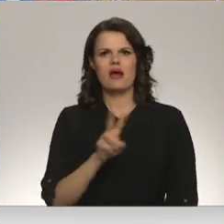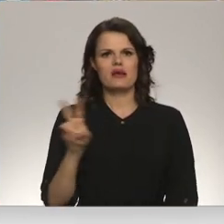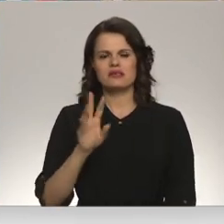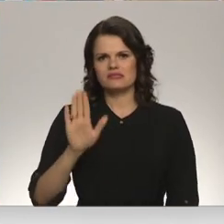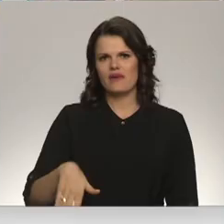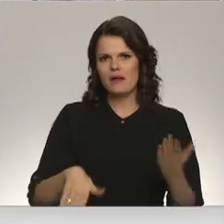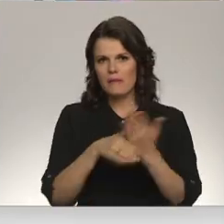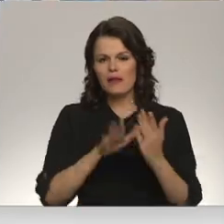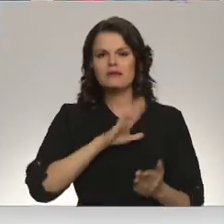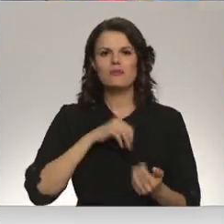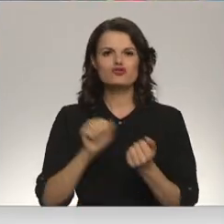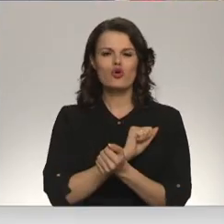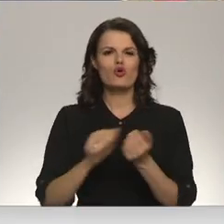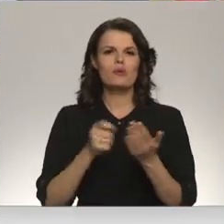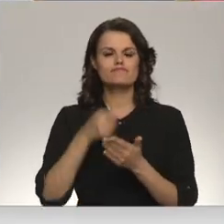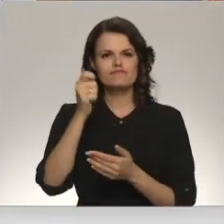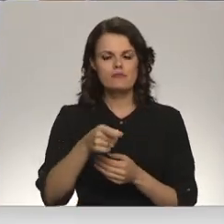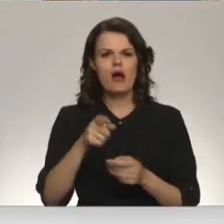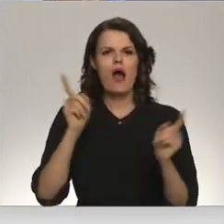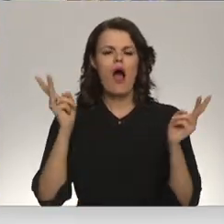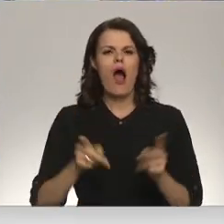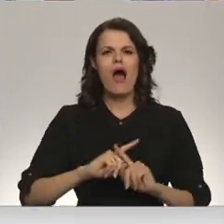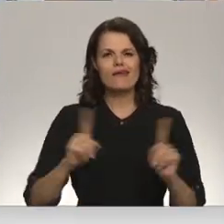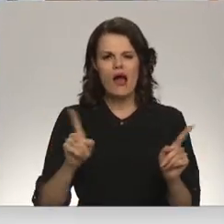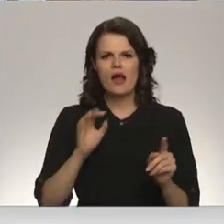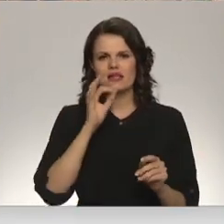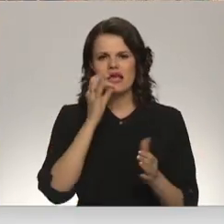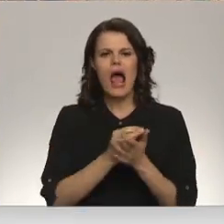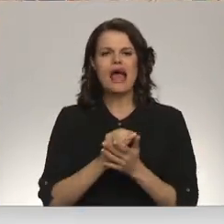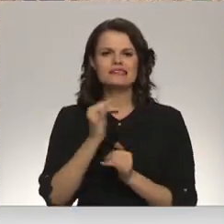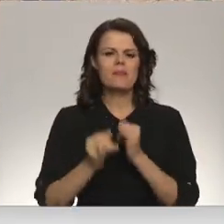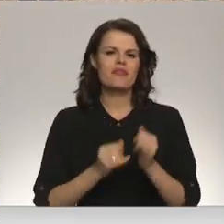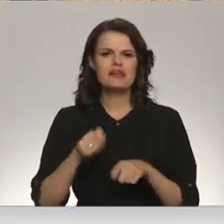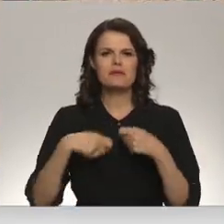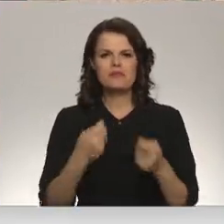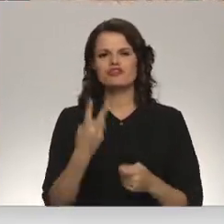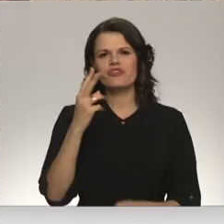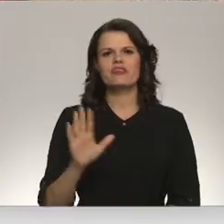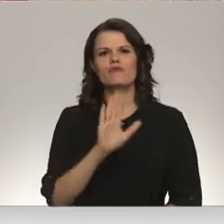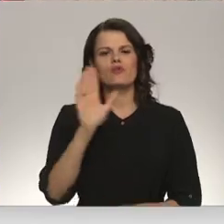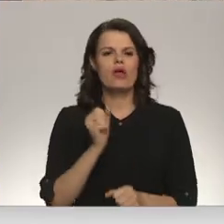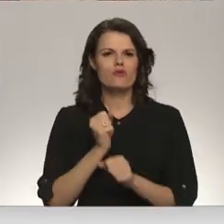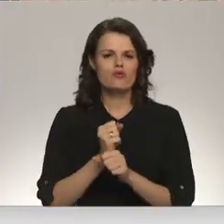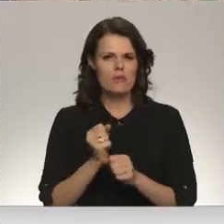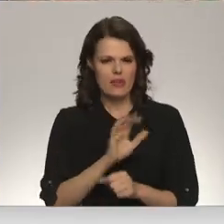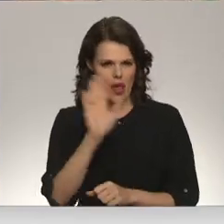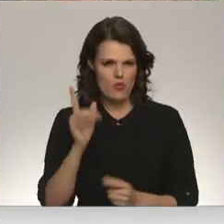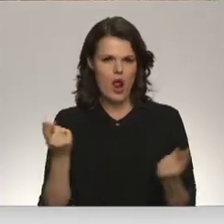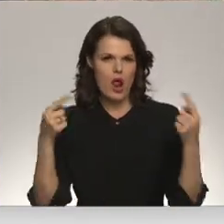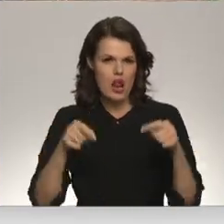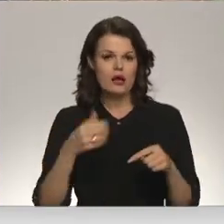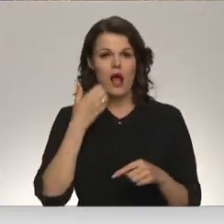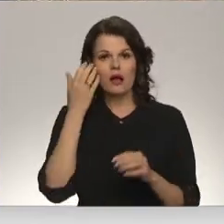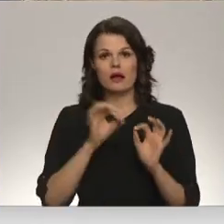dokumentu iesniegšanas ārkārtas aizbildnība tiek piešķirta divu darba dienu laikā. Kopš 16. Marta, kad šāda norma tika ieviesta,